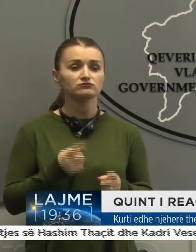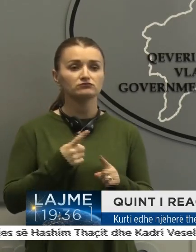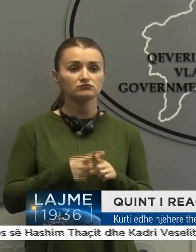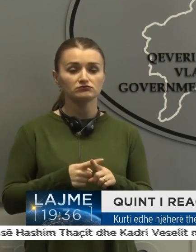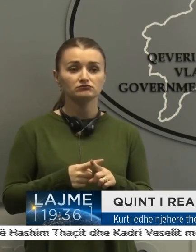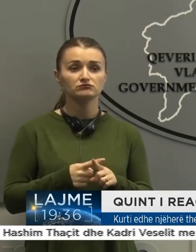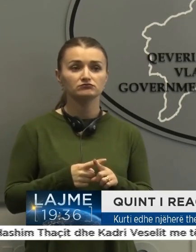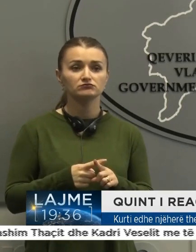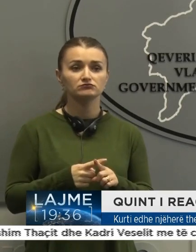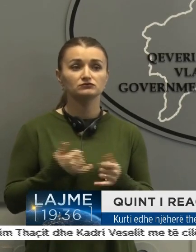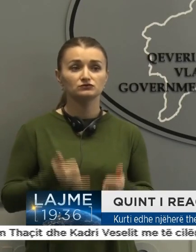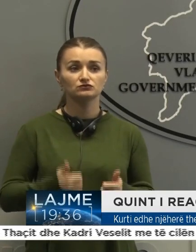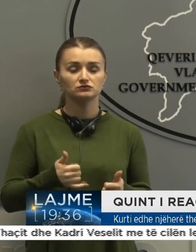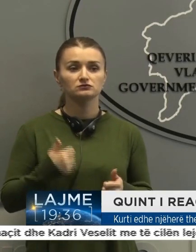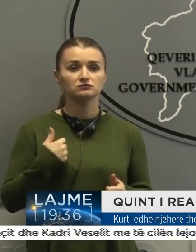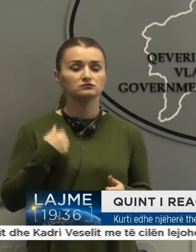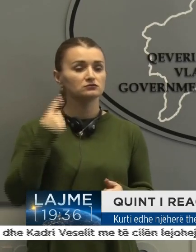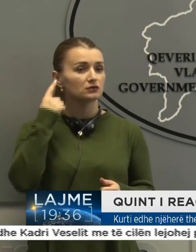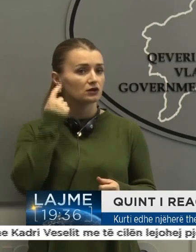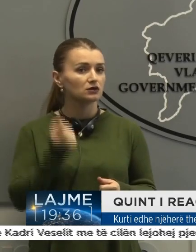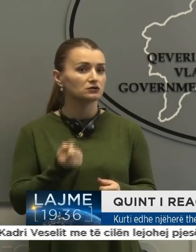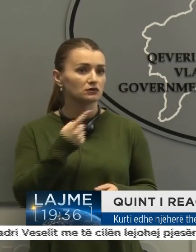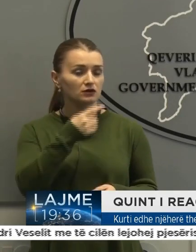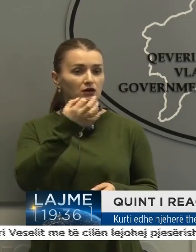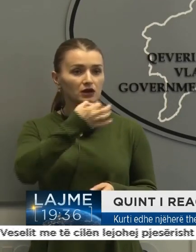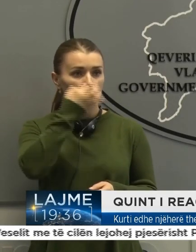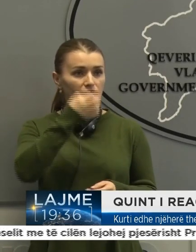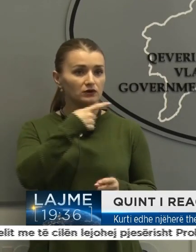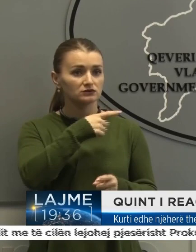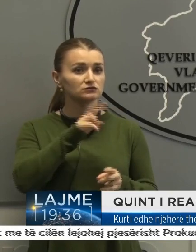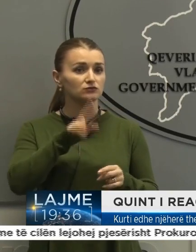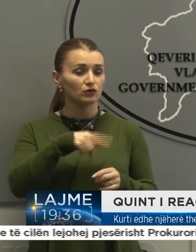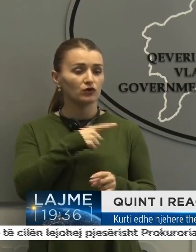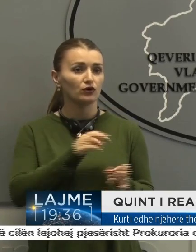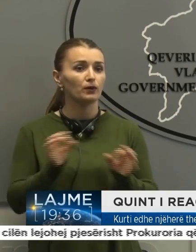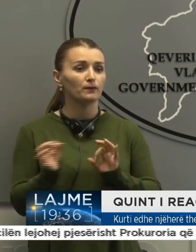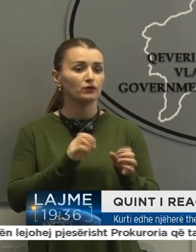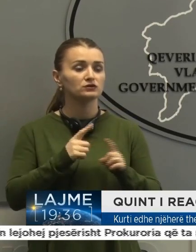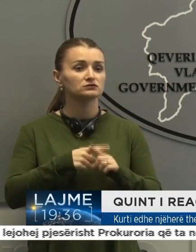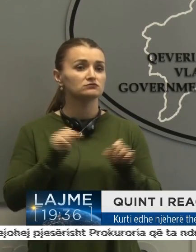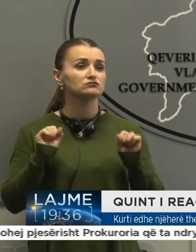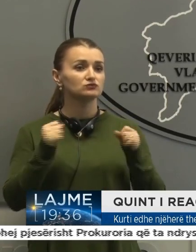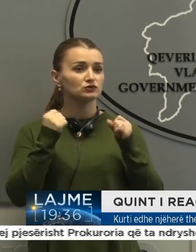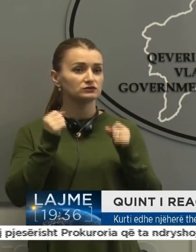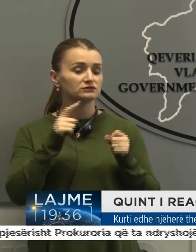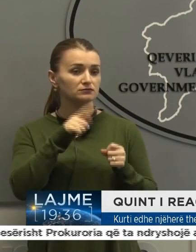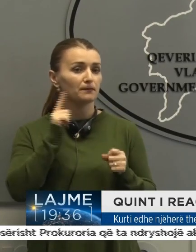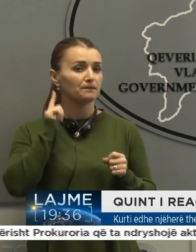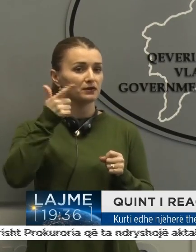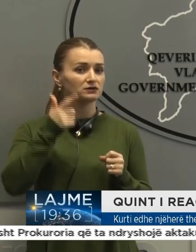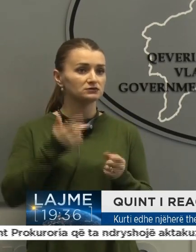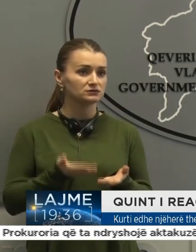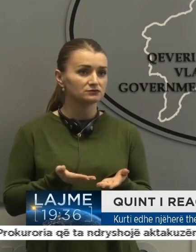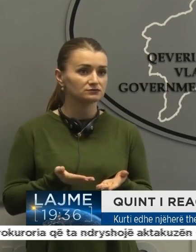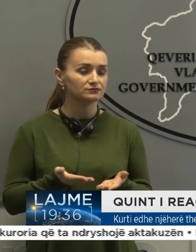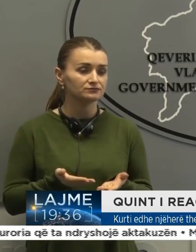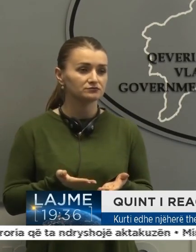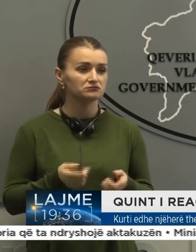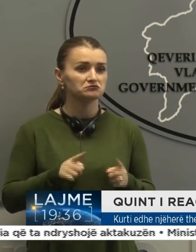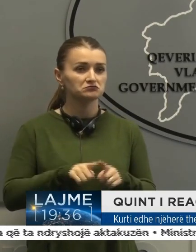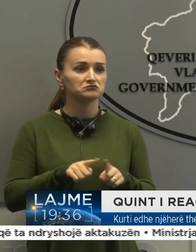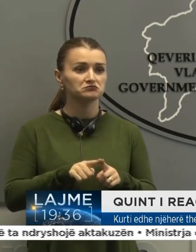sot më erdhi informacioni që po përgatiten edhe protesta për pas nesër. Unë nuk mendoj